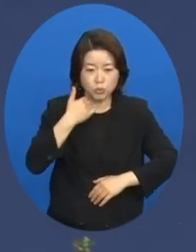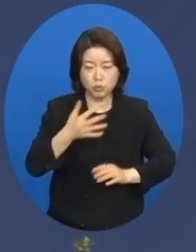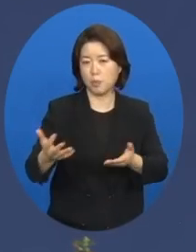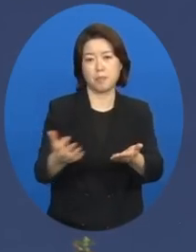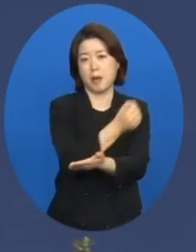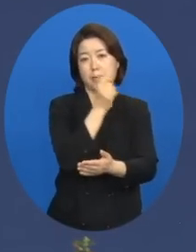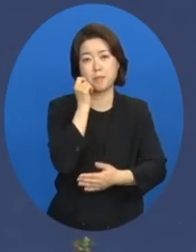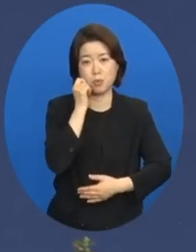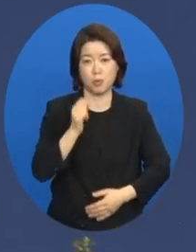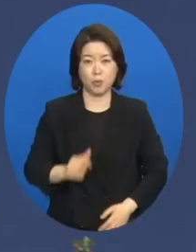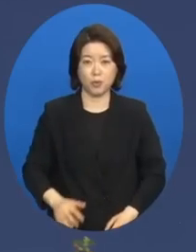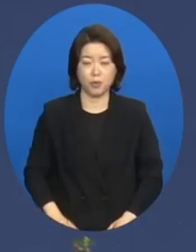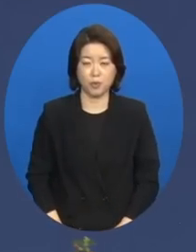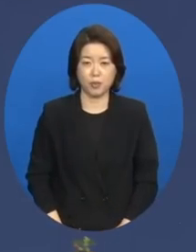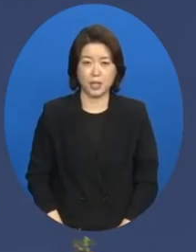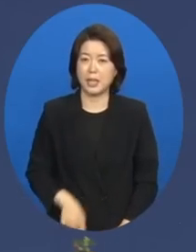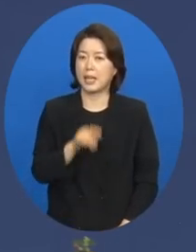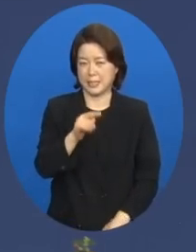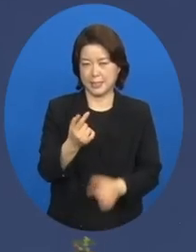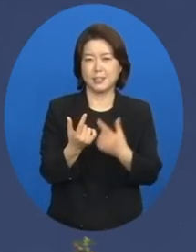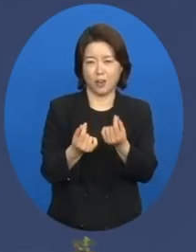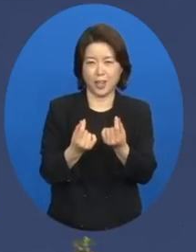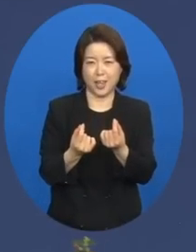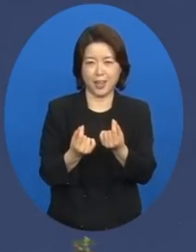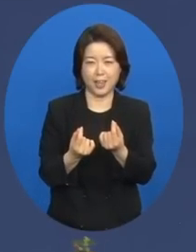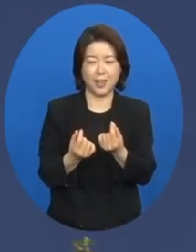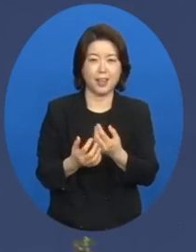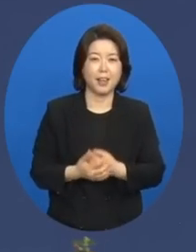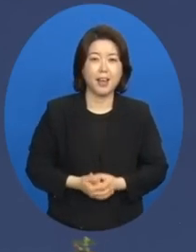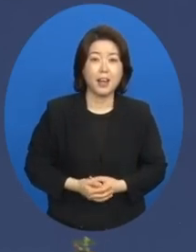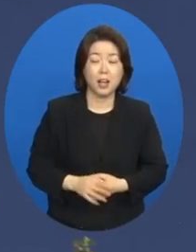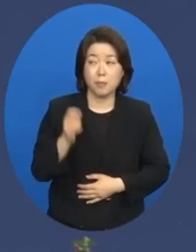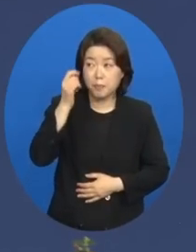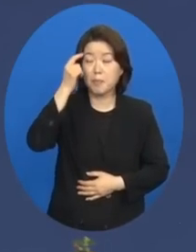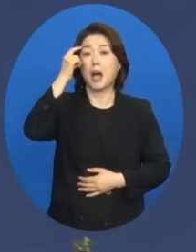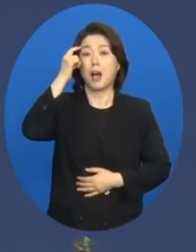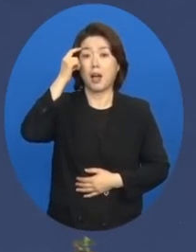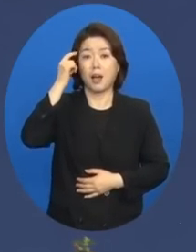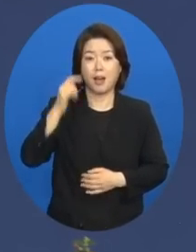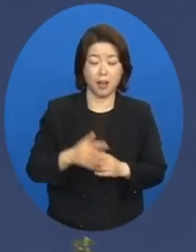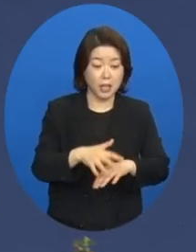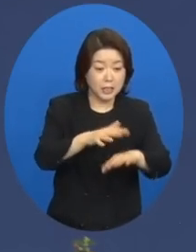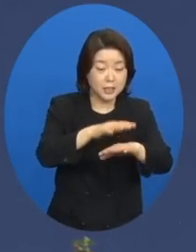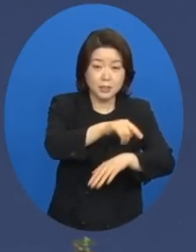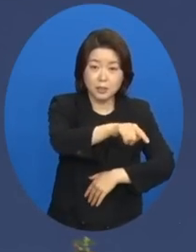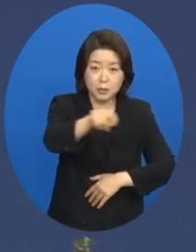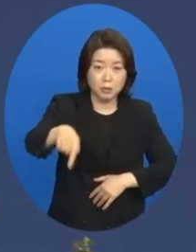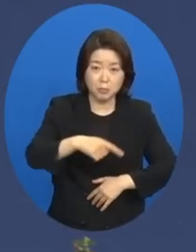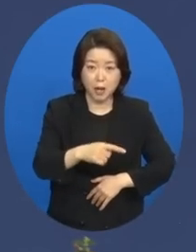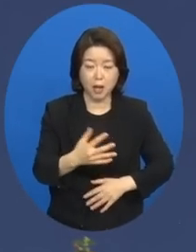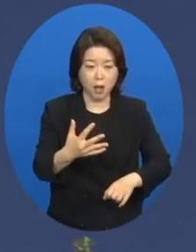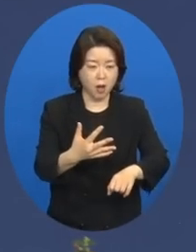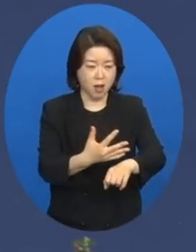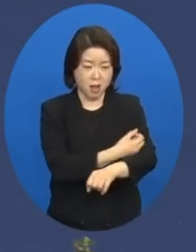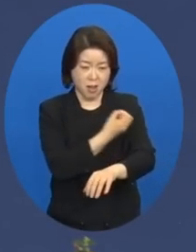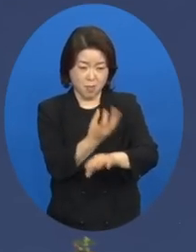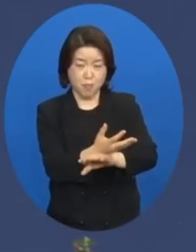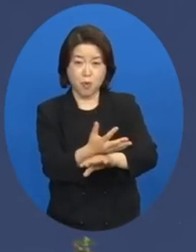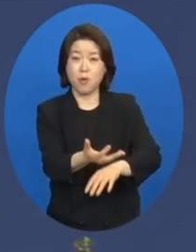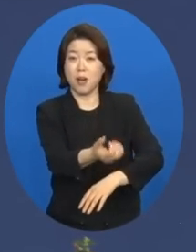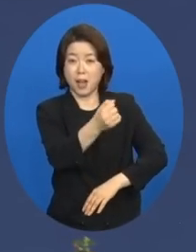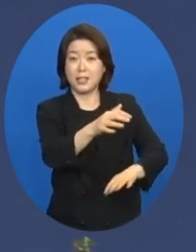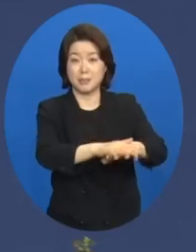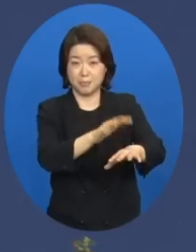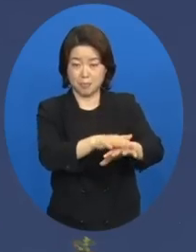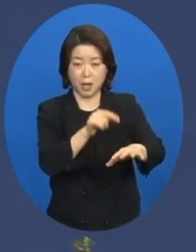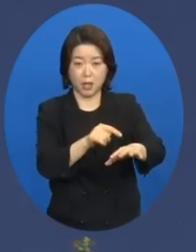빼앗을 수가 없는 거예요. 이렇게 사실 깨닫지 밭에 그 밭이 엄청난 보화를 가지고 있는 밭인데